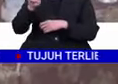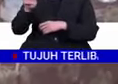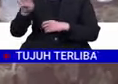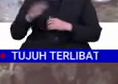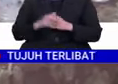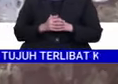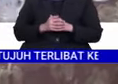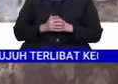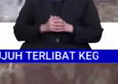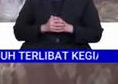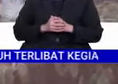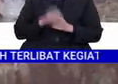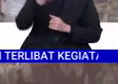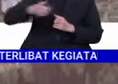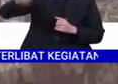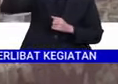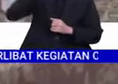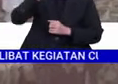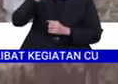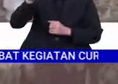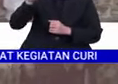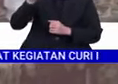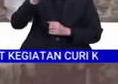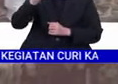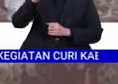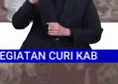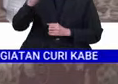2420 kepada Jeng ke-24